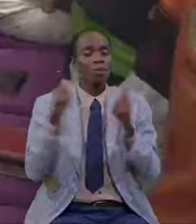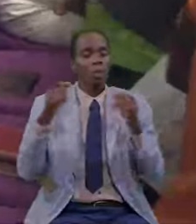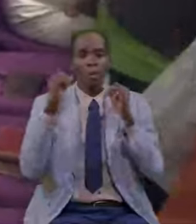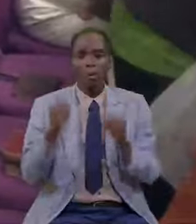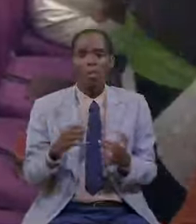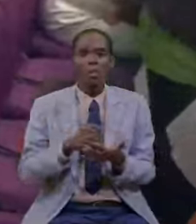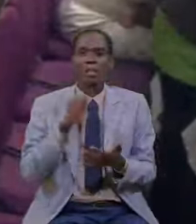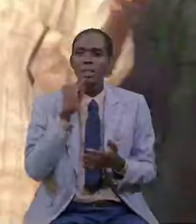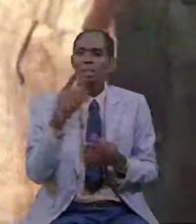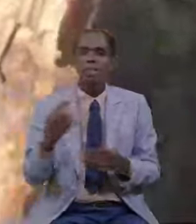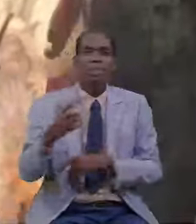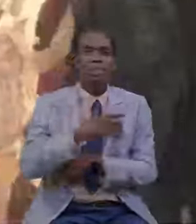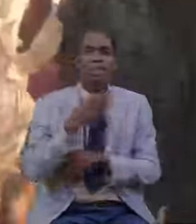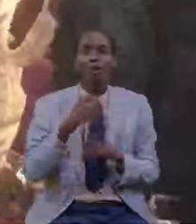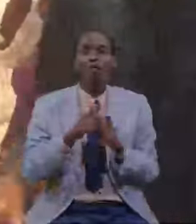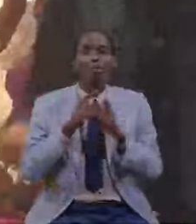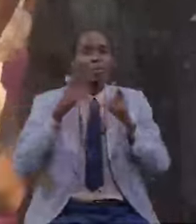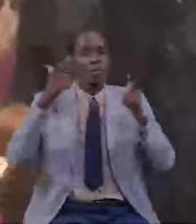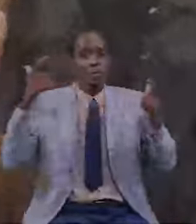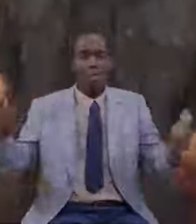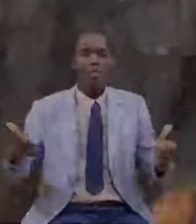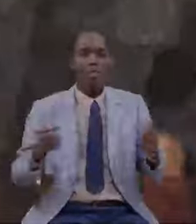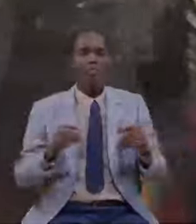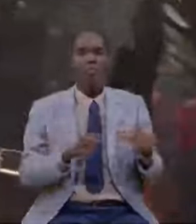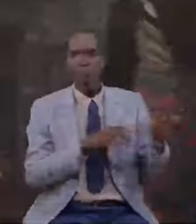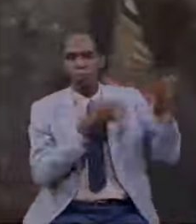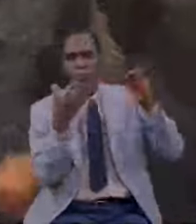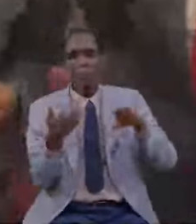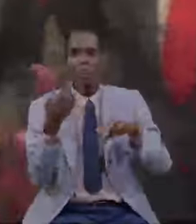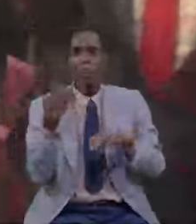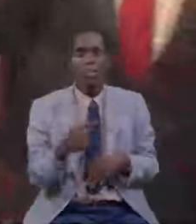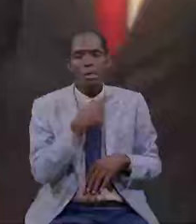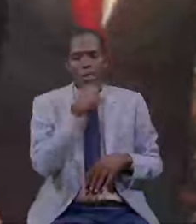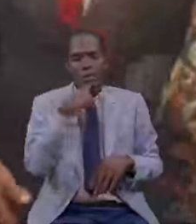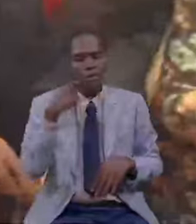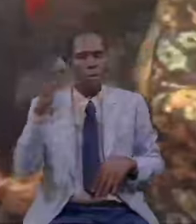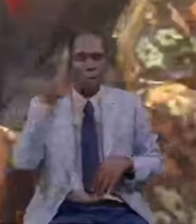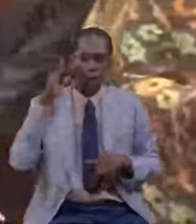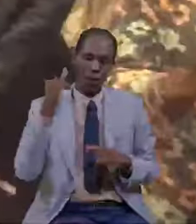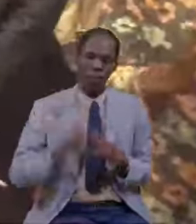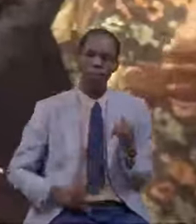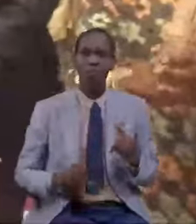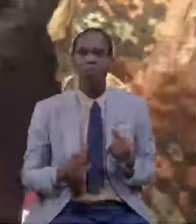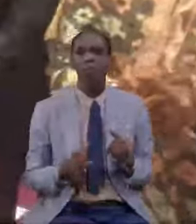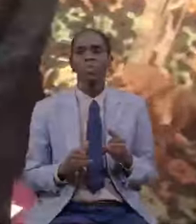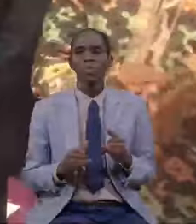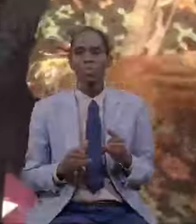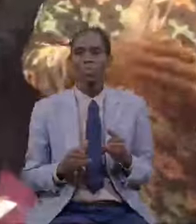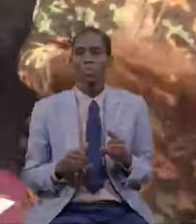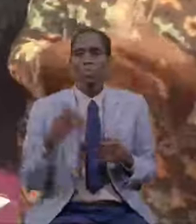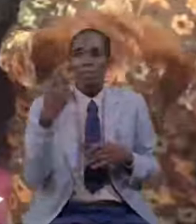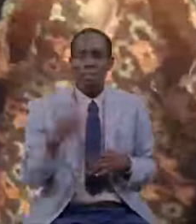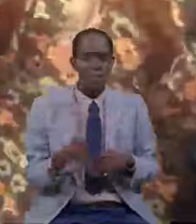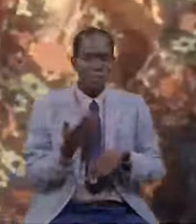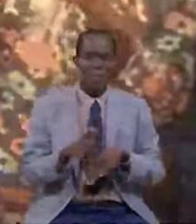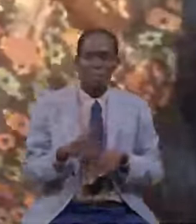effusion. La famine va disparaître. La sécheresse va cesser. La